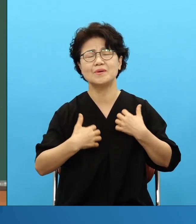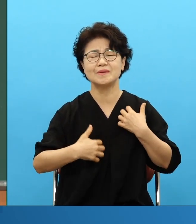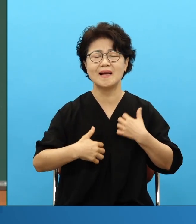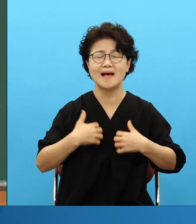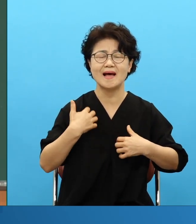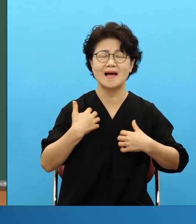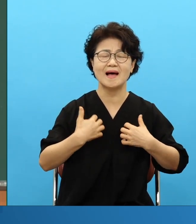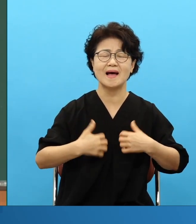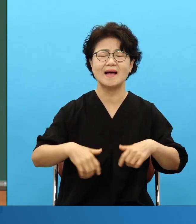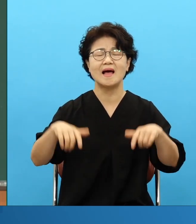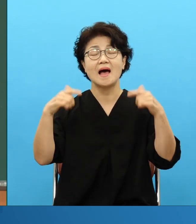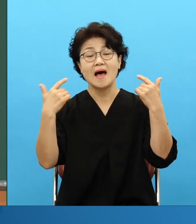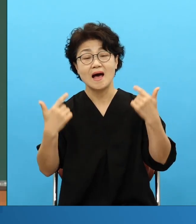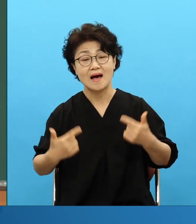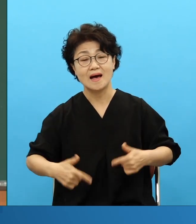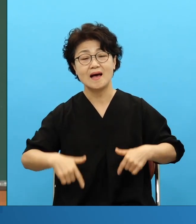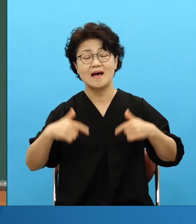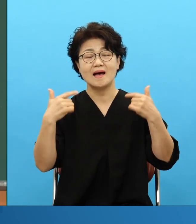기쁘도다.